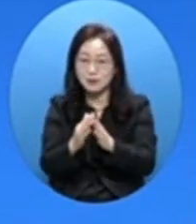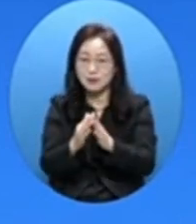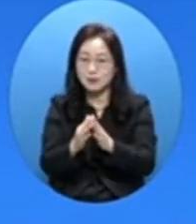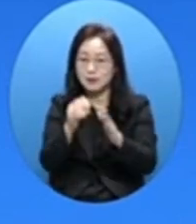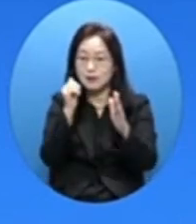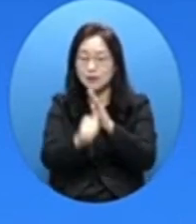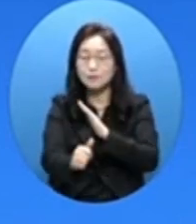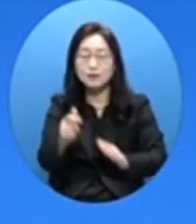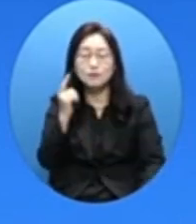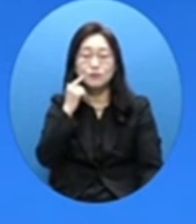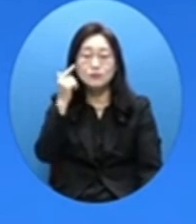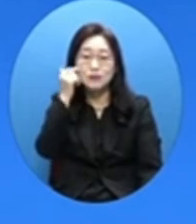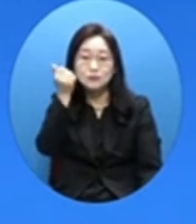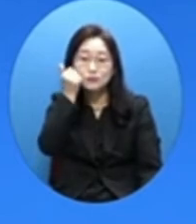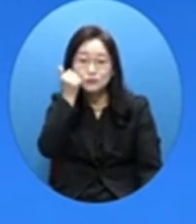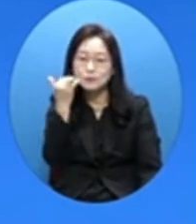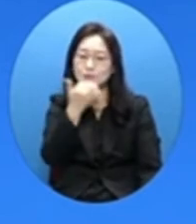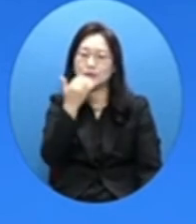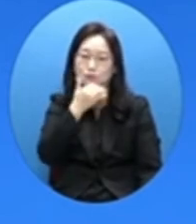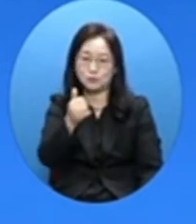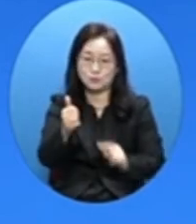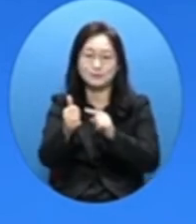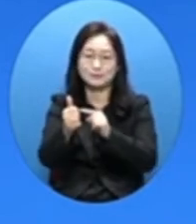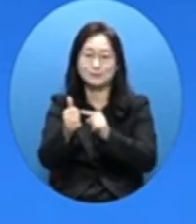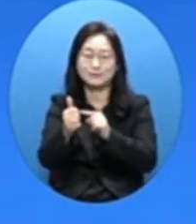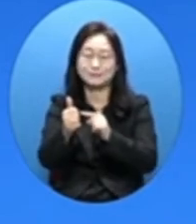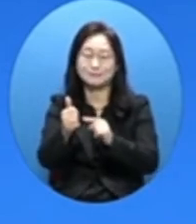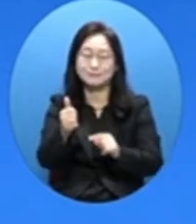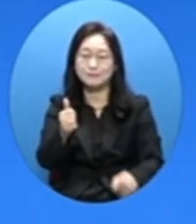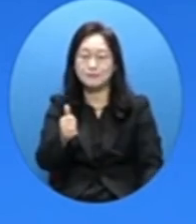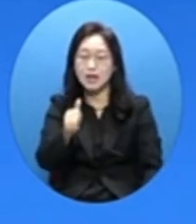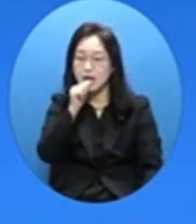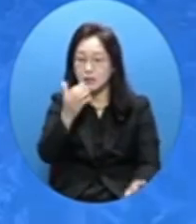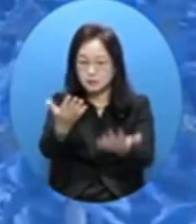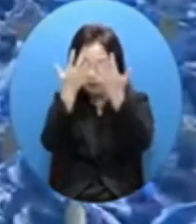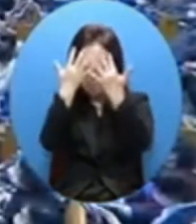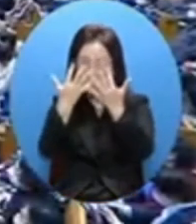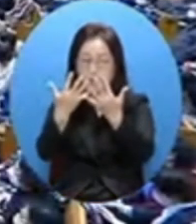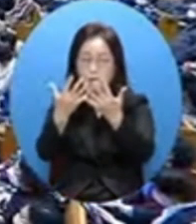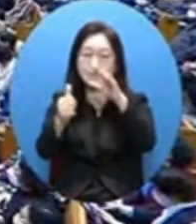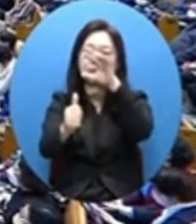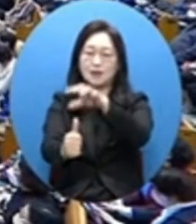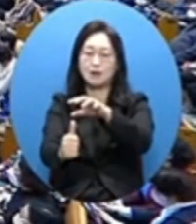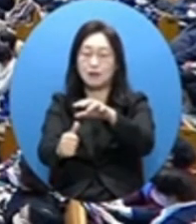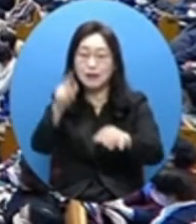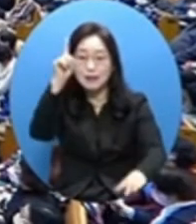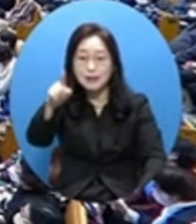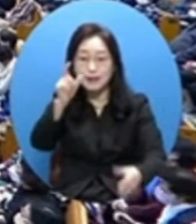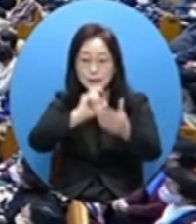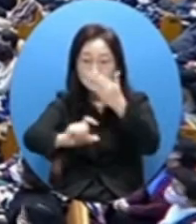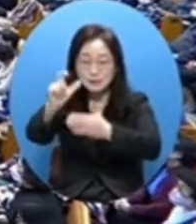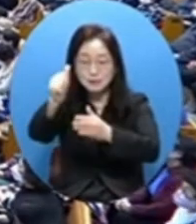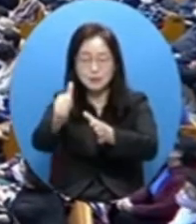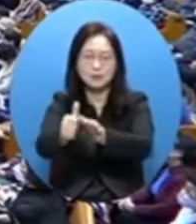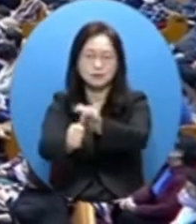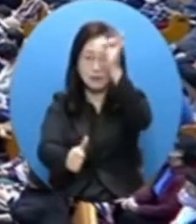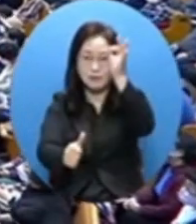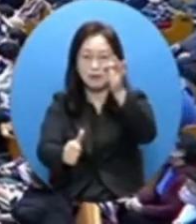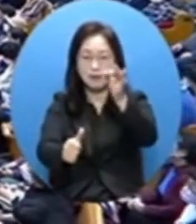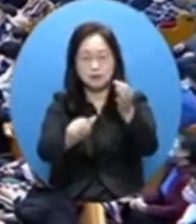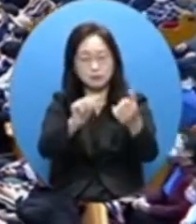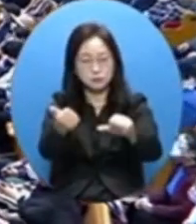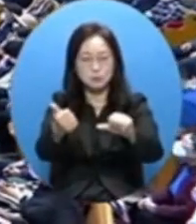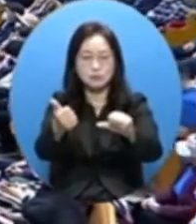대표되는 목사님이었던 베드로 사도가 감옥에 갇혔습니다. 이제 내일 아침은 아침이면 사형을